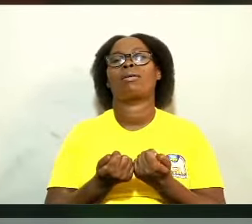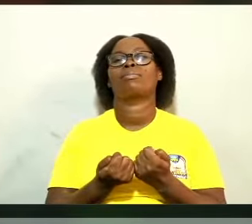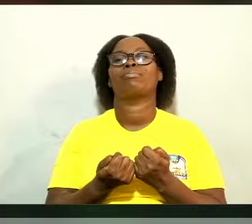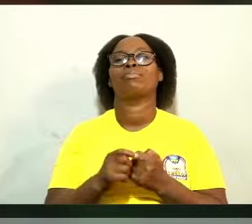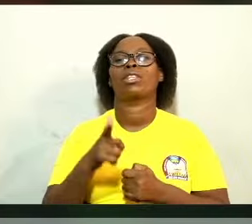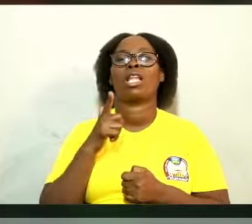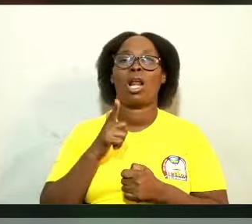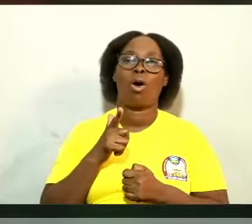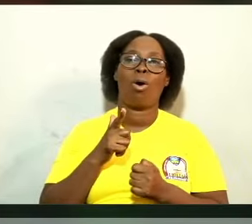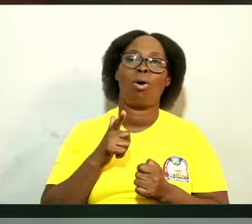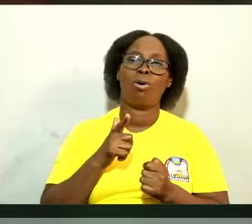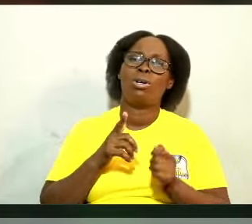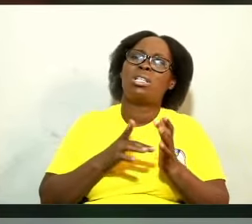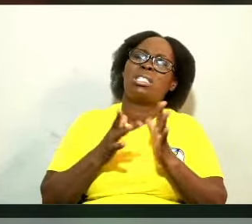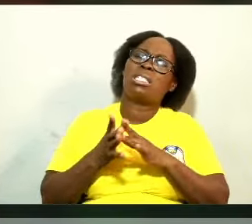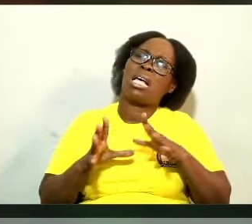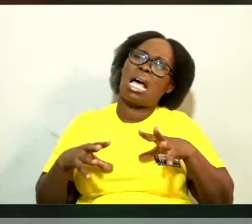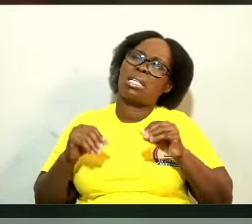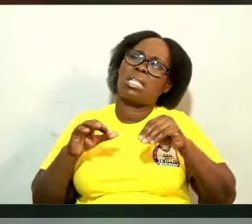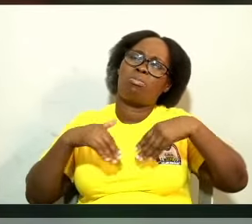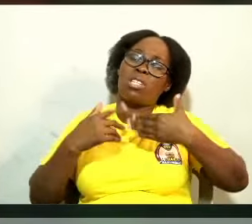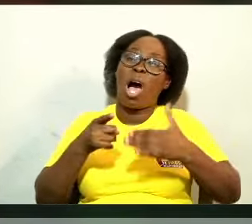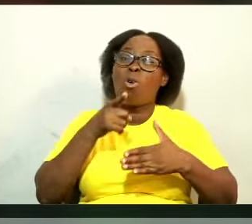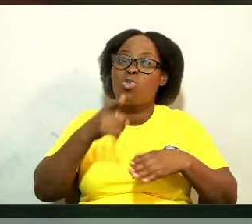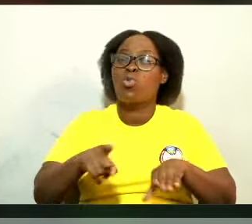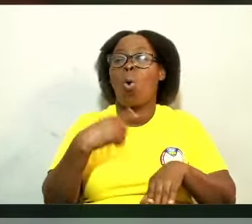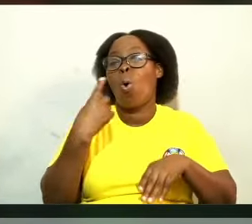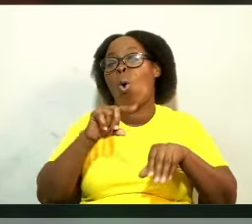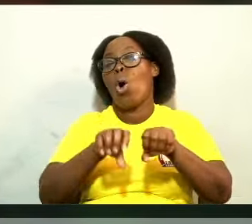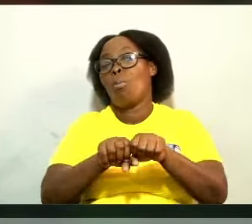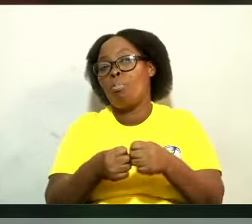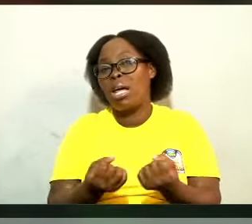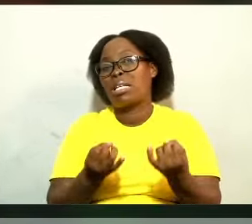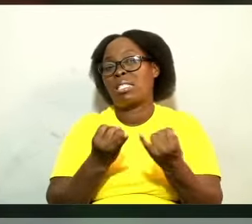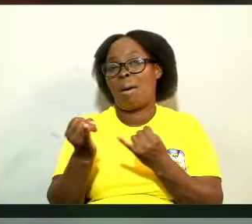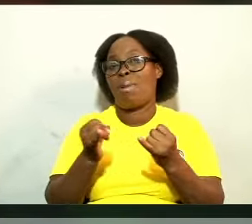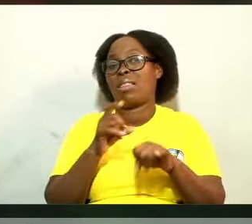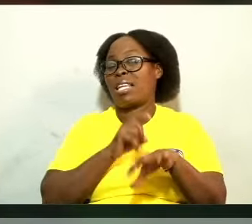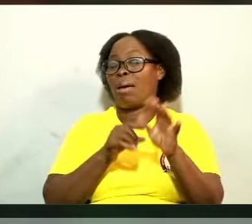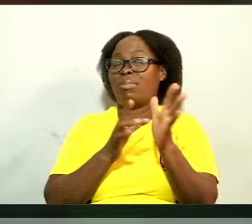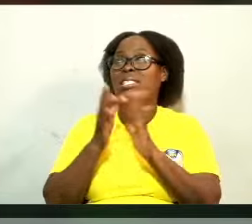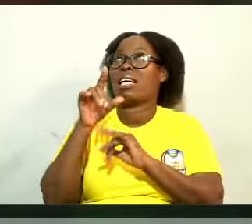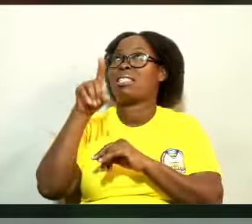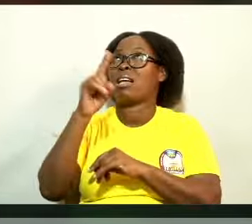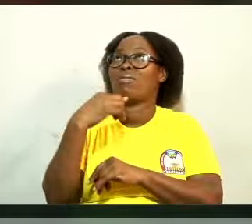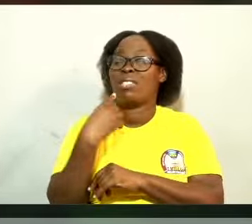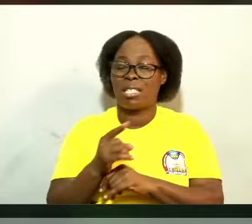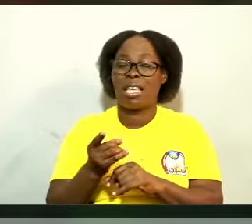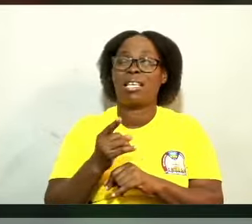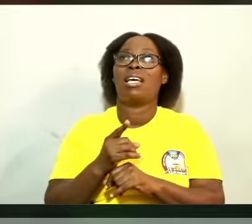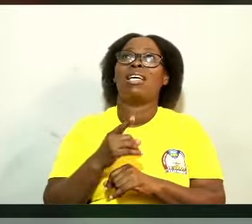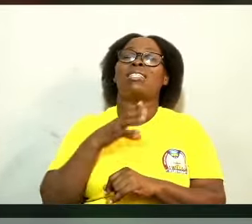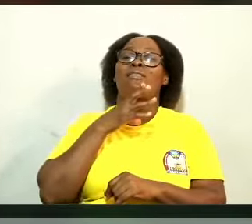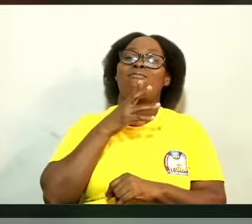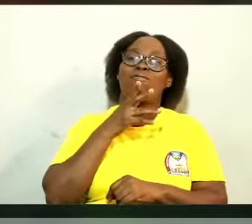Yesu atakukubalije wewe umevunja sabato? Na yeye Yesu anasema ndiye Bwana wa